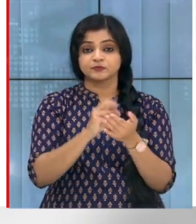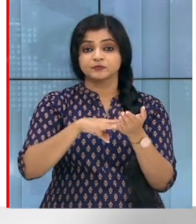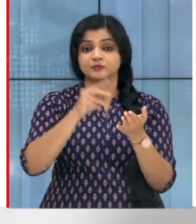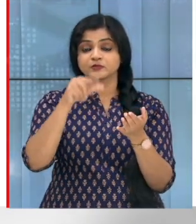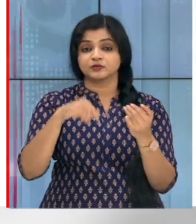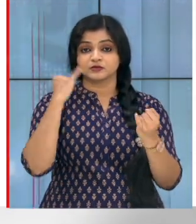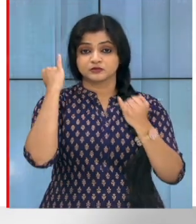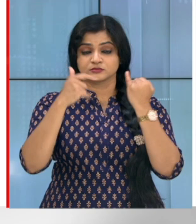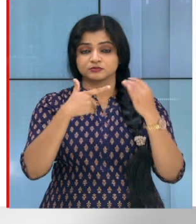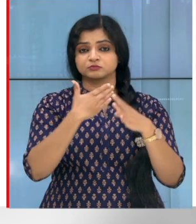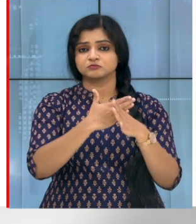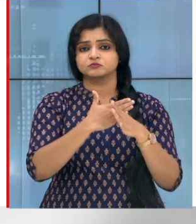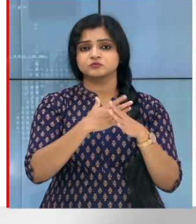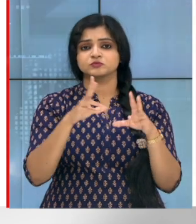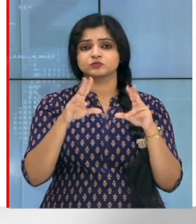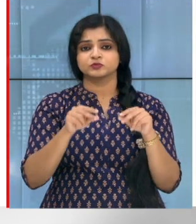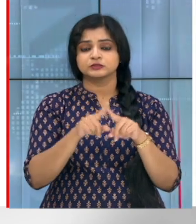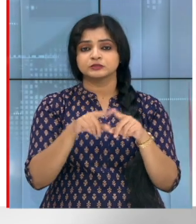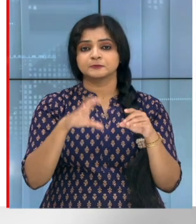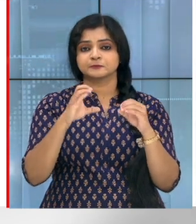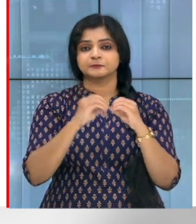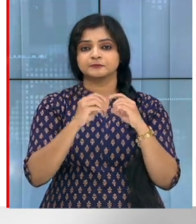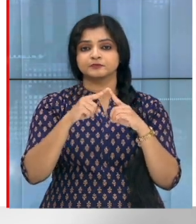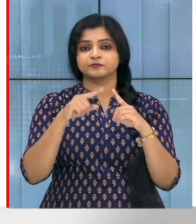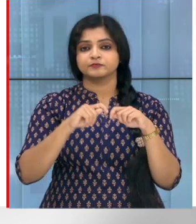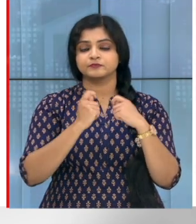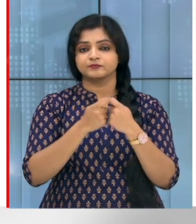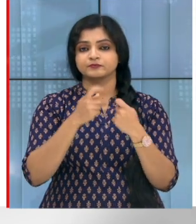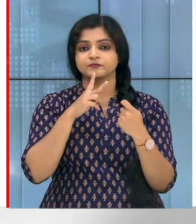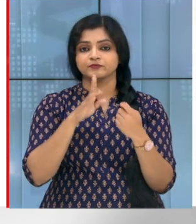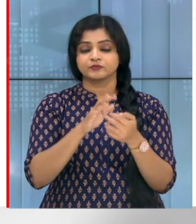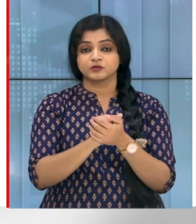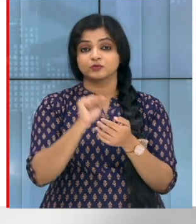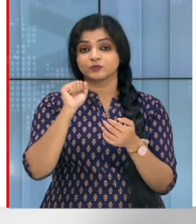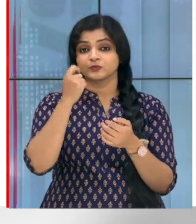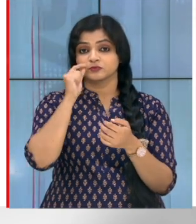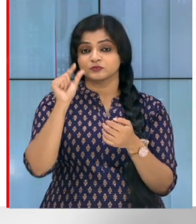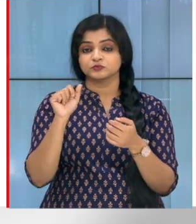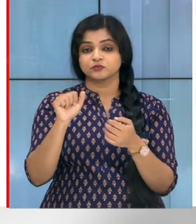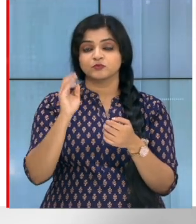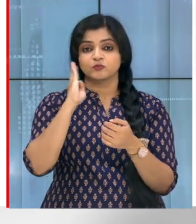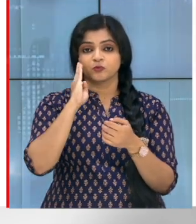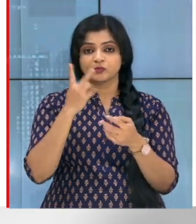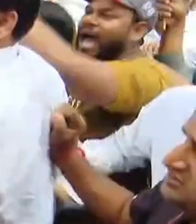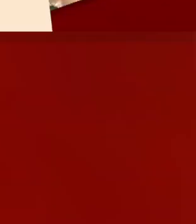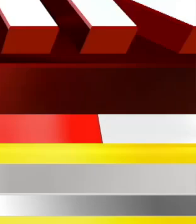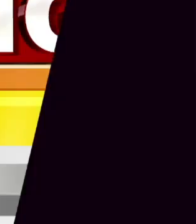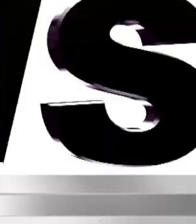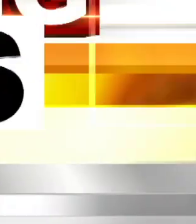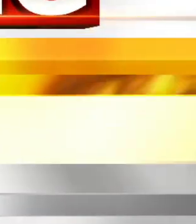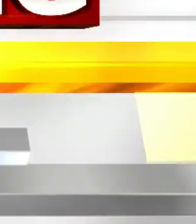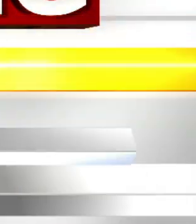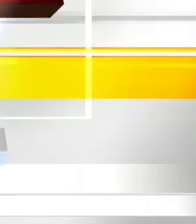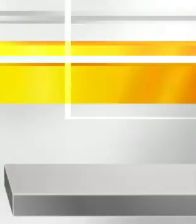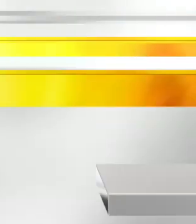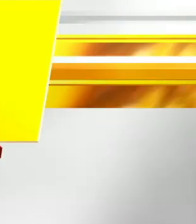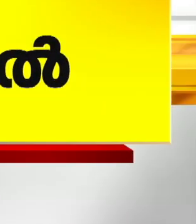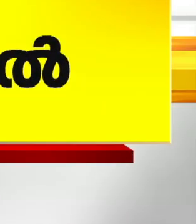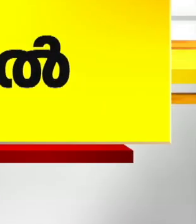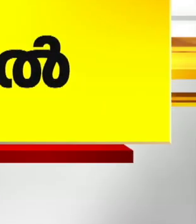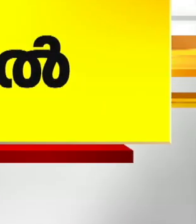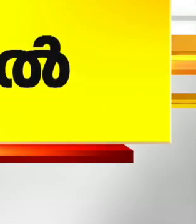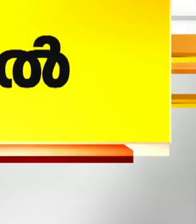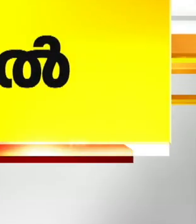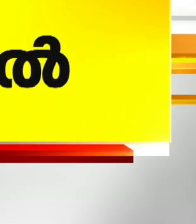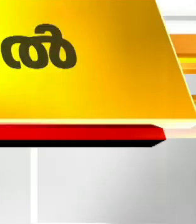അന്വേഷണവുമായി സഹകരിക്കുന്നില്ല എന്നും സിബിഐ അറിയിച്ചു. അദ്ദേഹത്തിന്റെ മൊബൈൽ ഫോൺ ആവശ്യപ്പെട്ടെങ്കിലും അത് ഹാജരാക്കാൻ അദ്ദേഹം തയ്യാറായില്ല